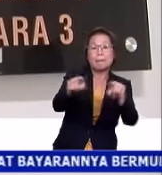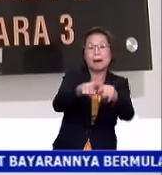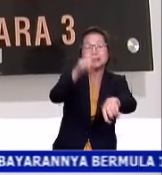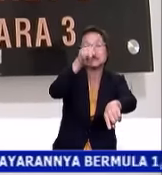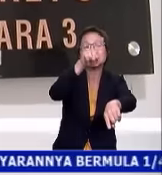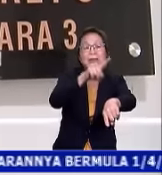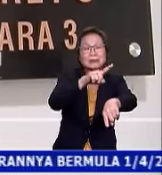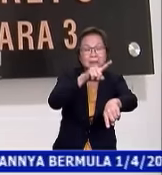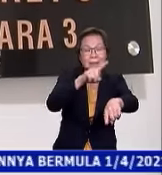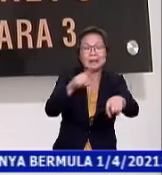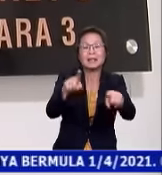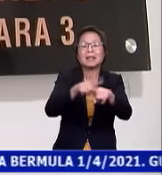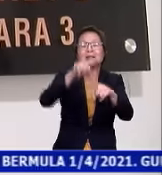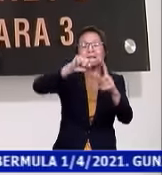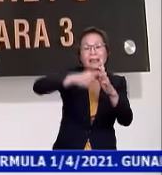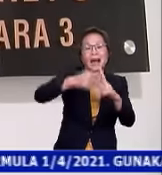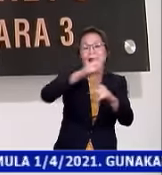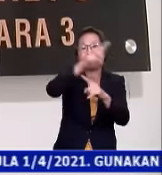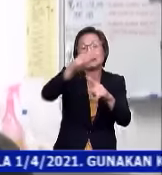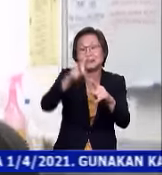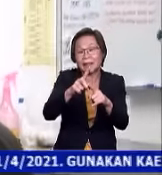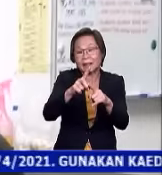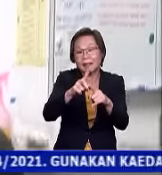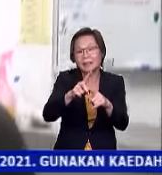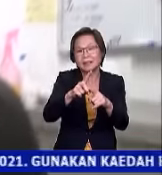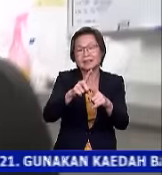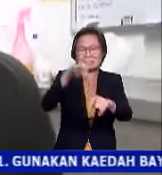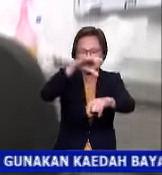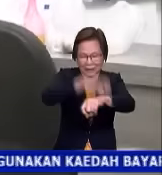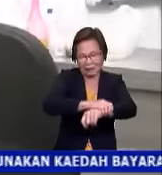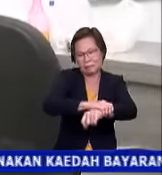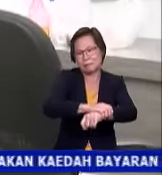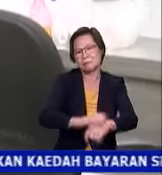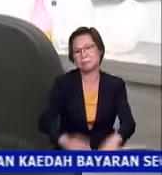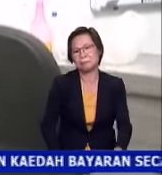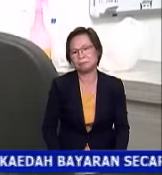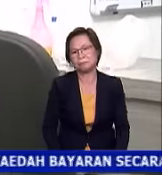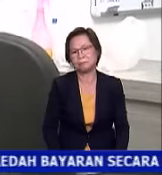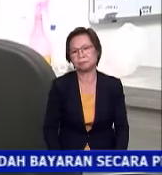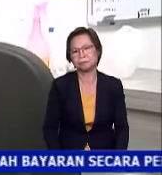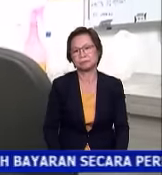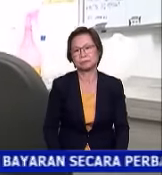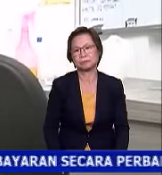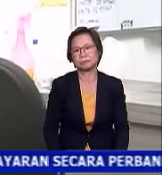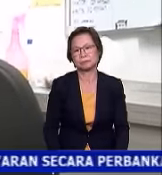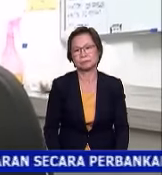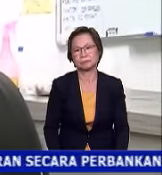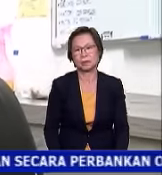bermula dari tarikh sabitan.